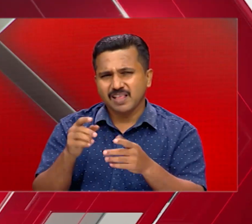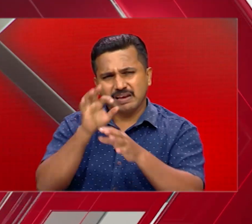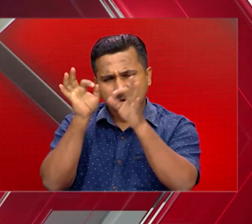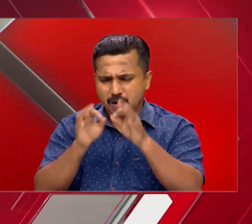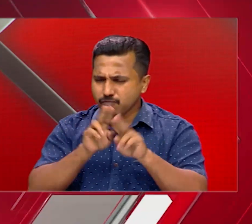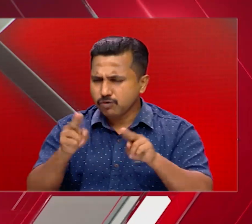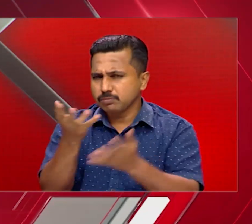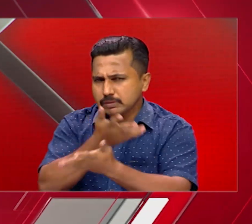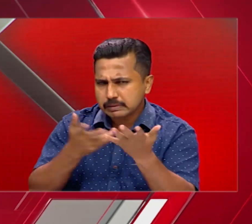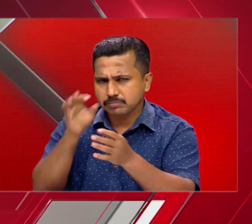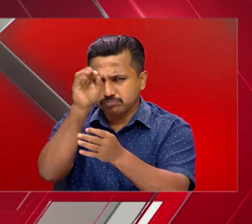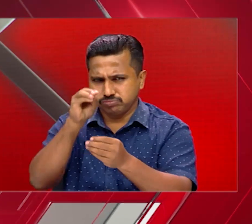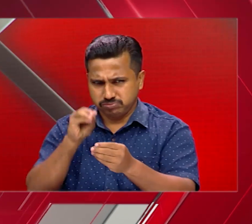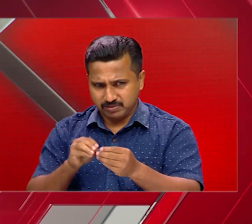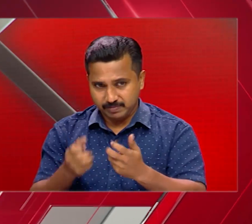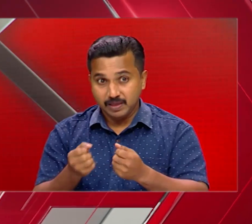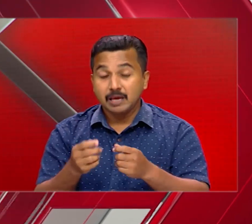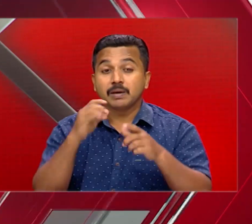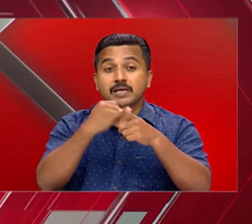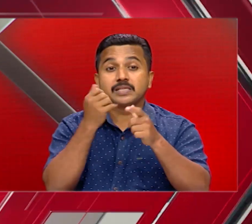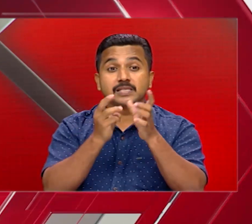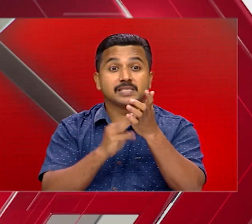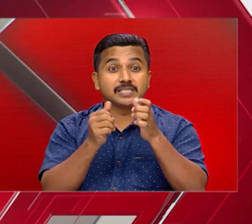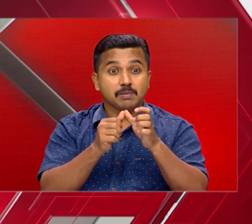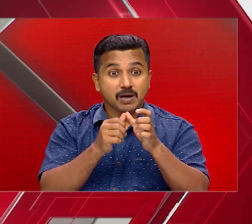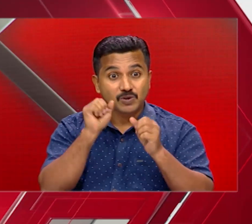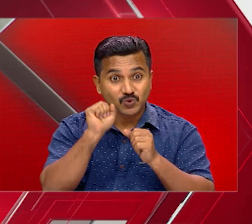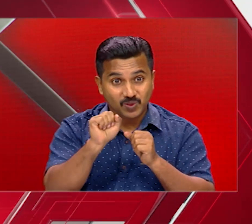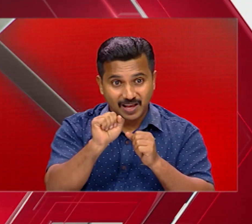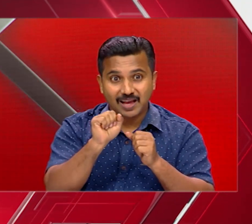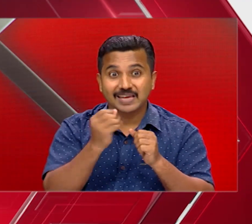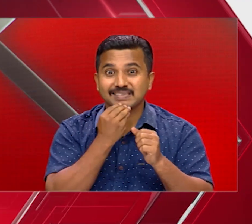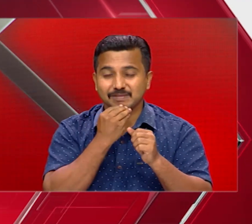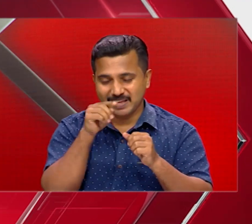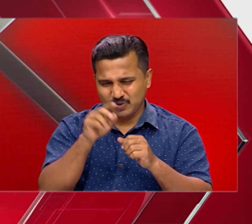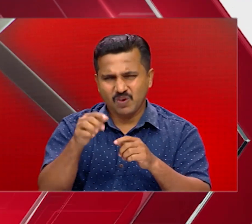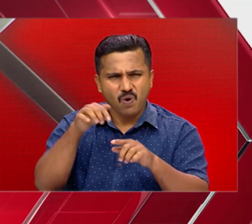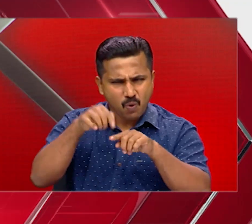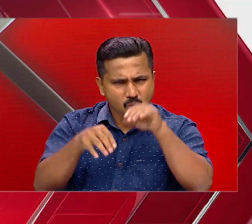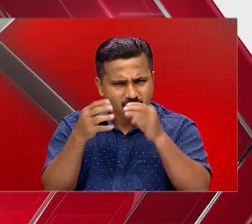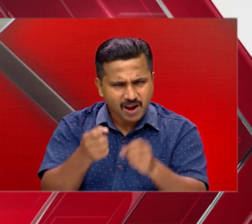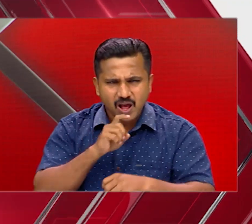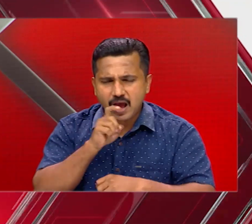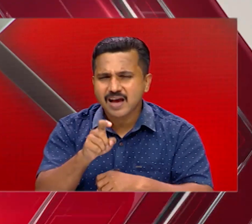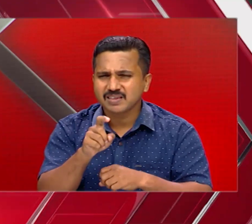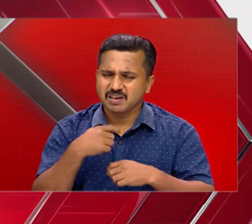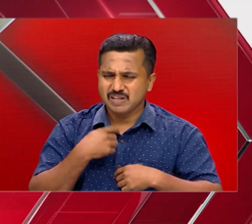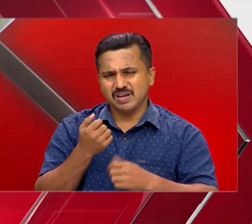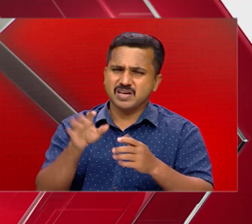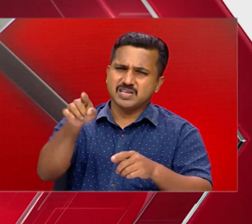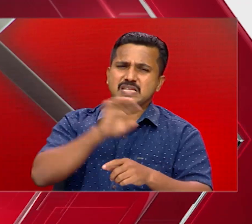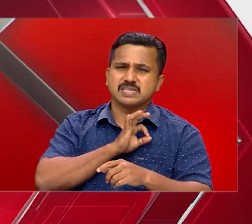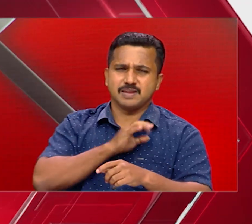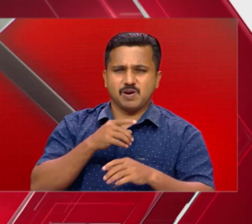ചോദ്യത്തിന് ആരുടെയും വോട്ട് വേണ്ടെന്ന് പറയില്ലെന്ന് ഹസൻ. പുതുച്ചേരിയിൽ ബിജെപിയിൽ ചേർന്ന കോൺഗ്രസ് നേതാക്കൾ അധികാരമോഹികളാണ്.